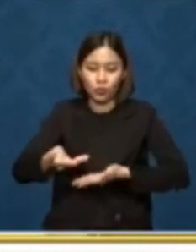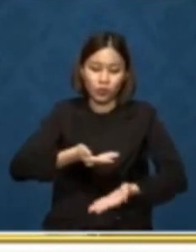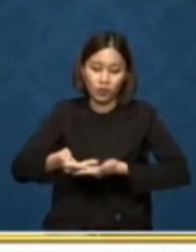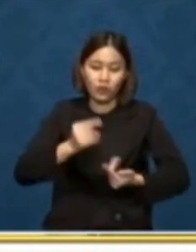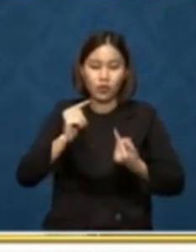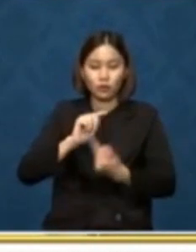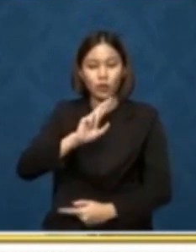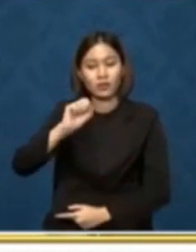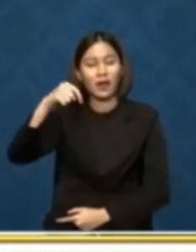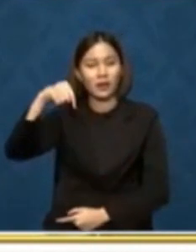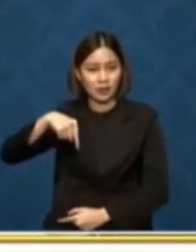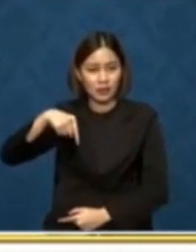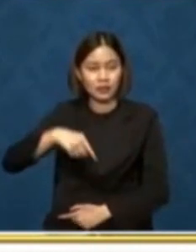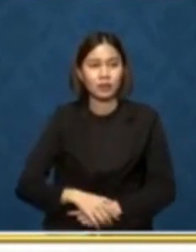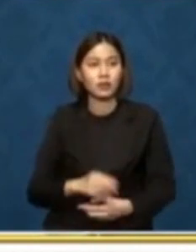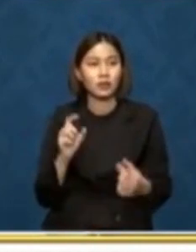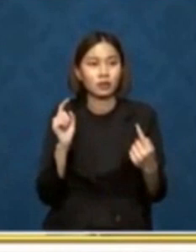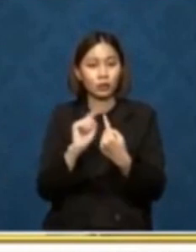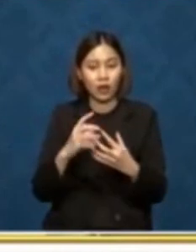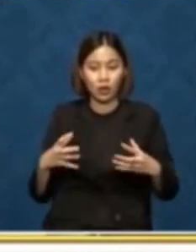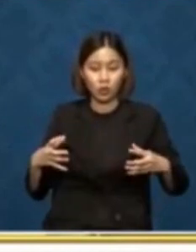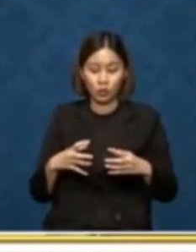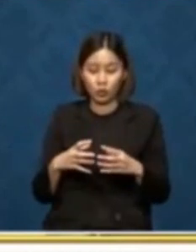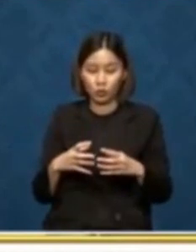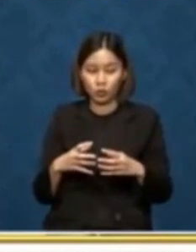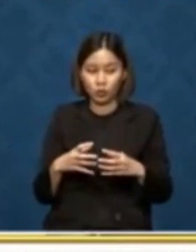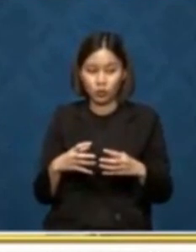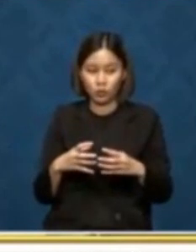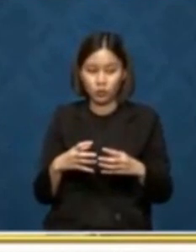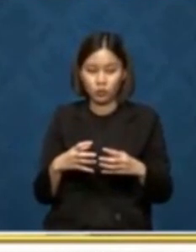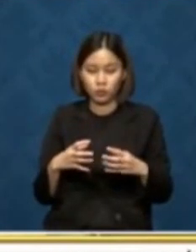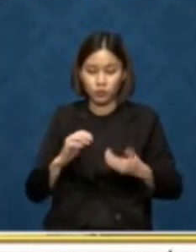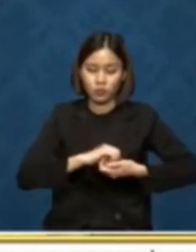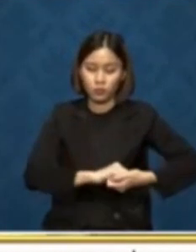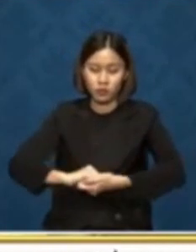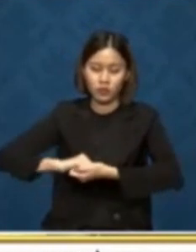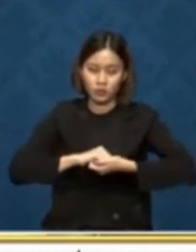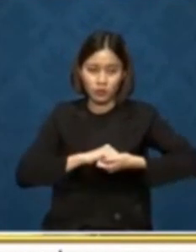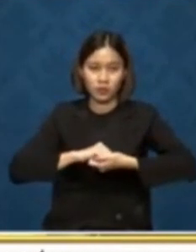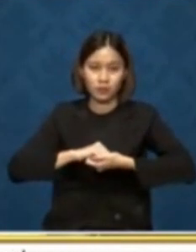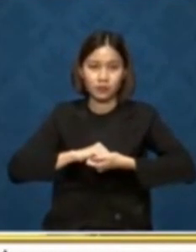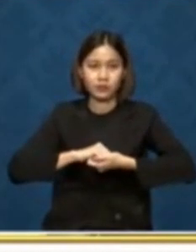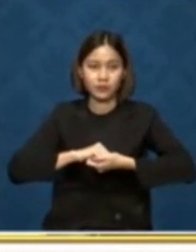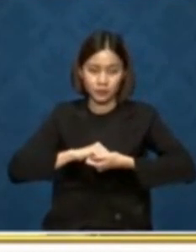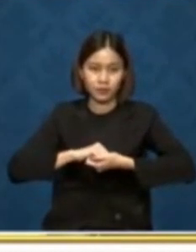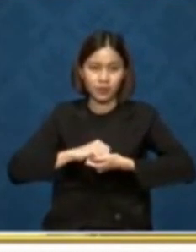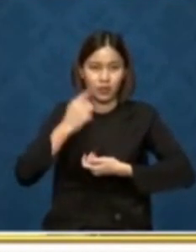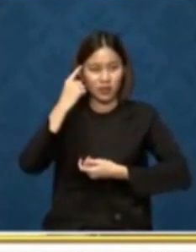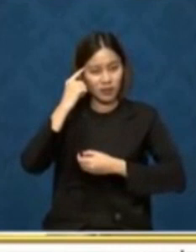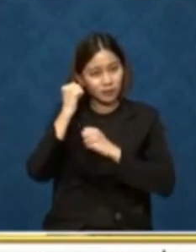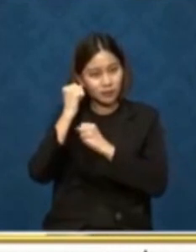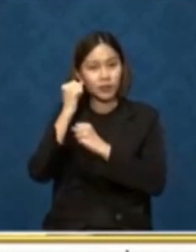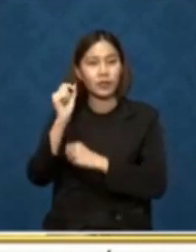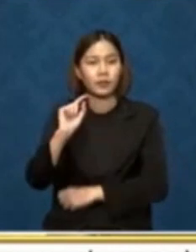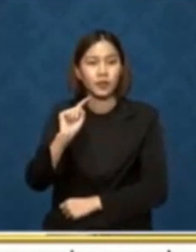คุยกันในสภาแห่งนี้ในเรื่องของกมาธิในเรื่องของอ่าสันติภาพเนี่ยนะครับเรา